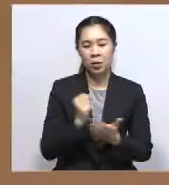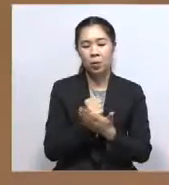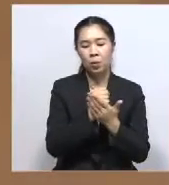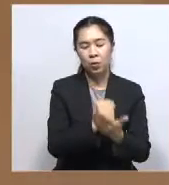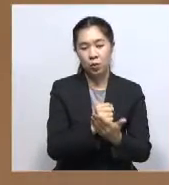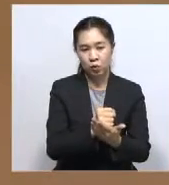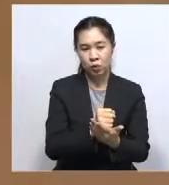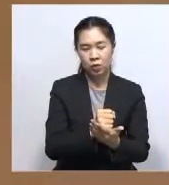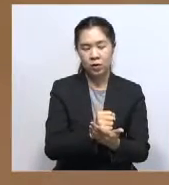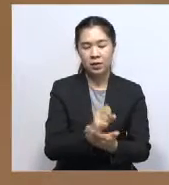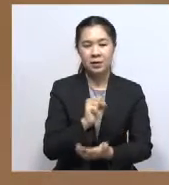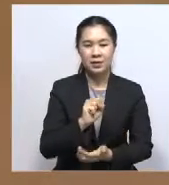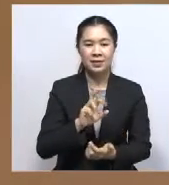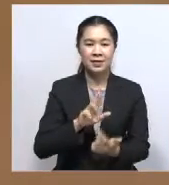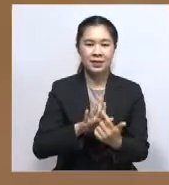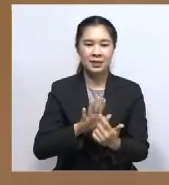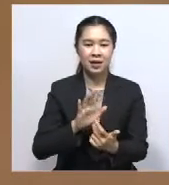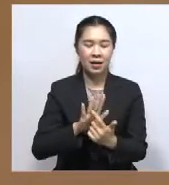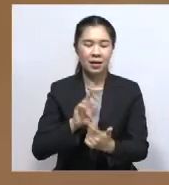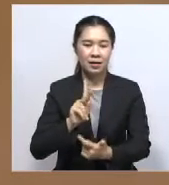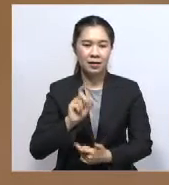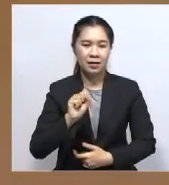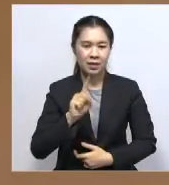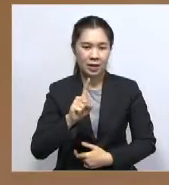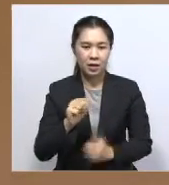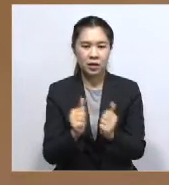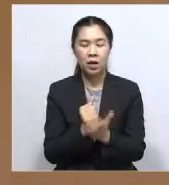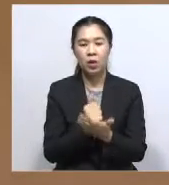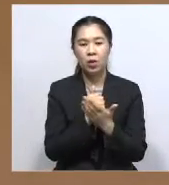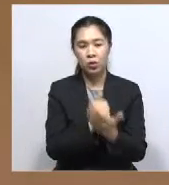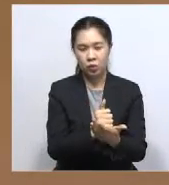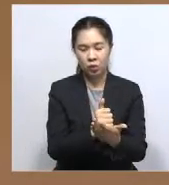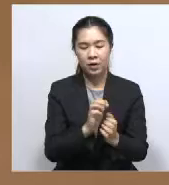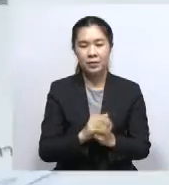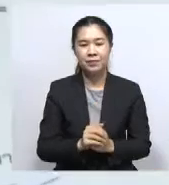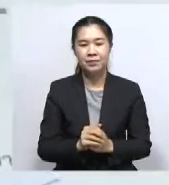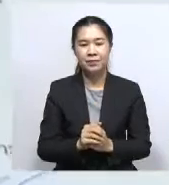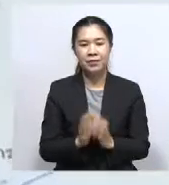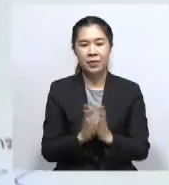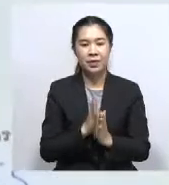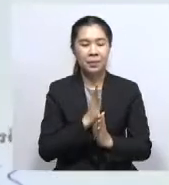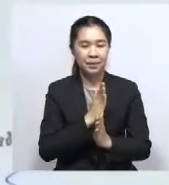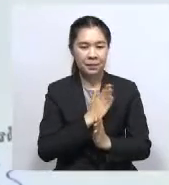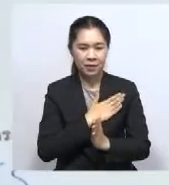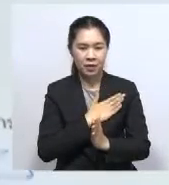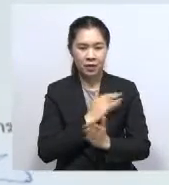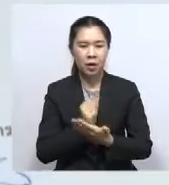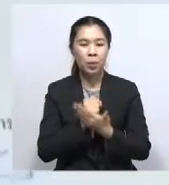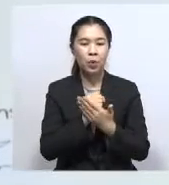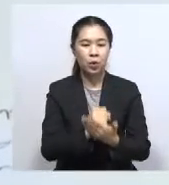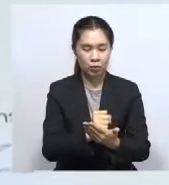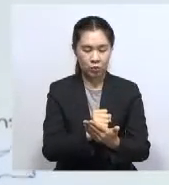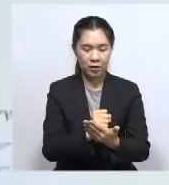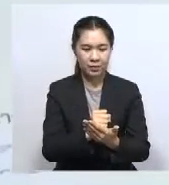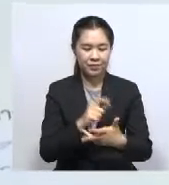ะเกดอดีตพระครูสิริวิหารการผู้ช่วยเจ้าอาวาสวัดสะเกดอดีตพระวิจิตธรรมาภรณ์ผู้ช่วยเจ้าอาวาส